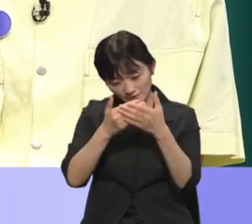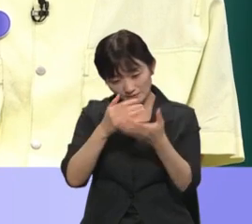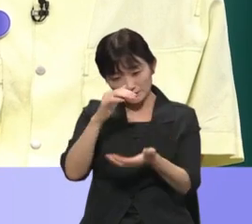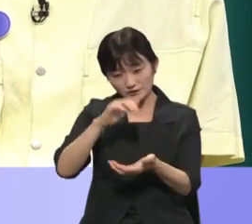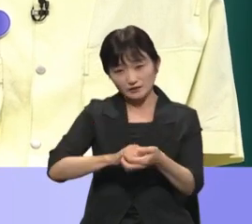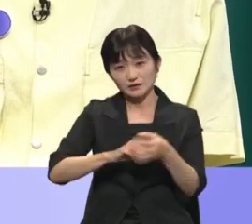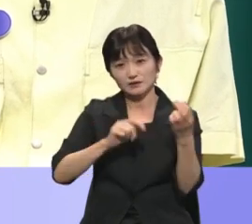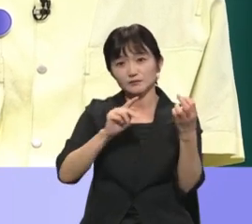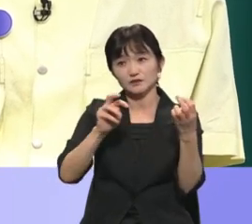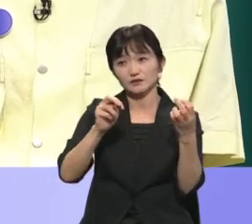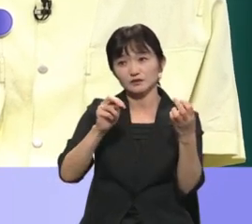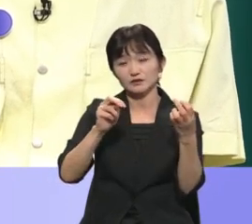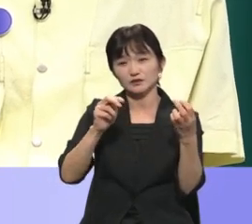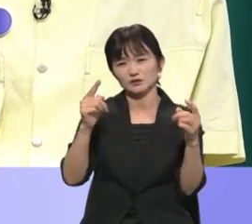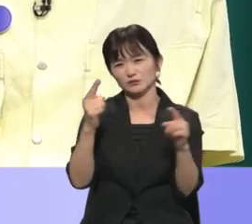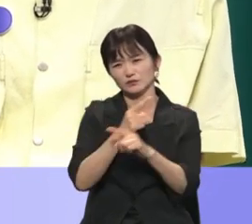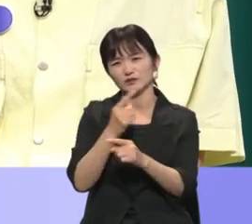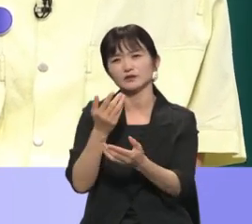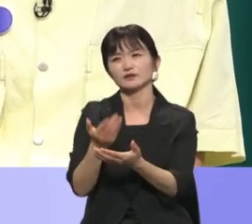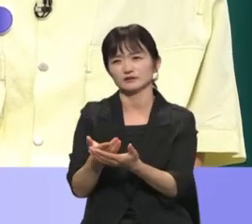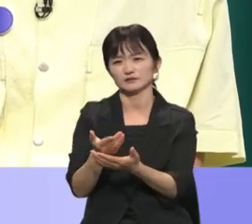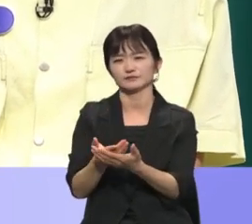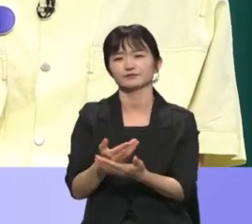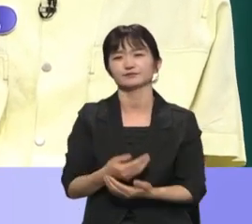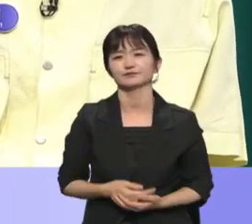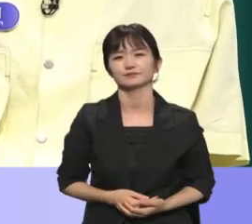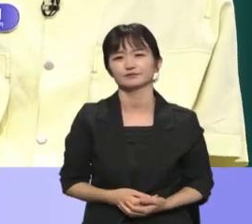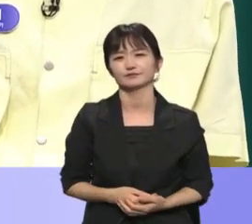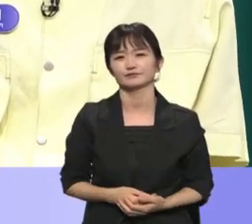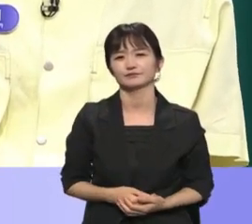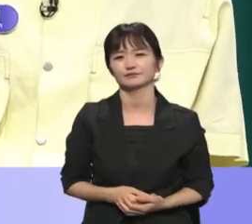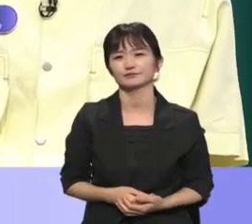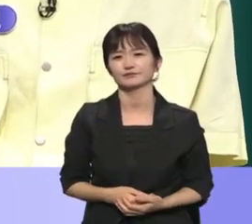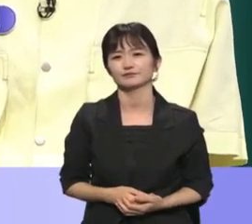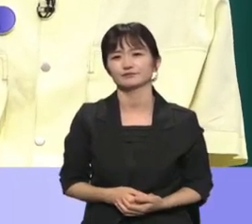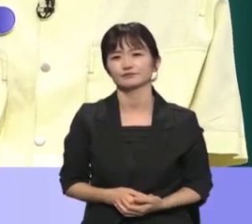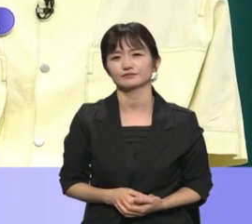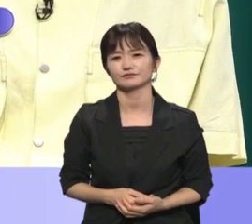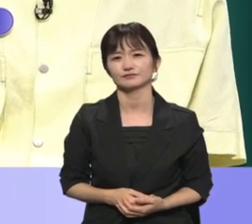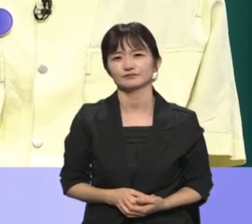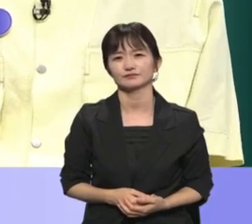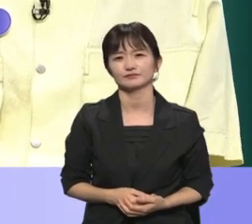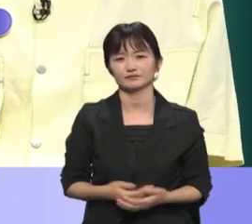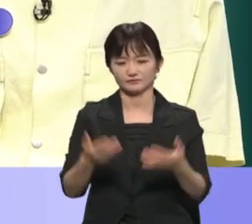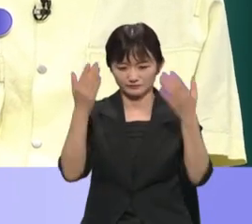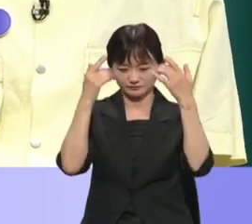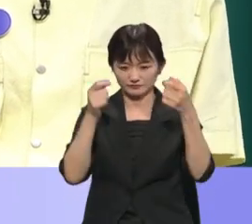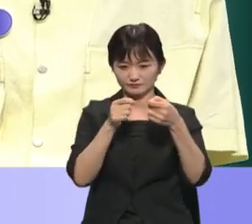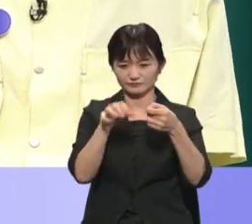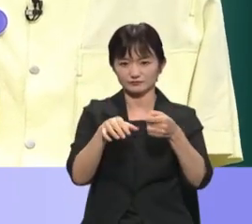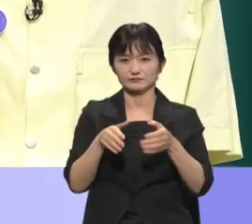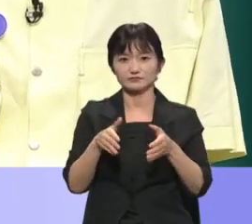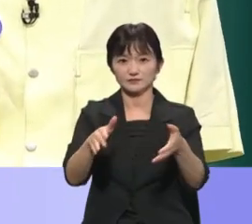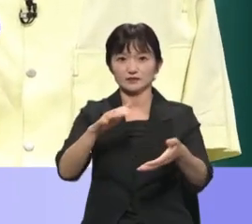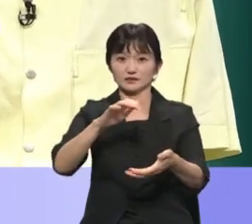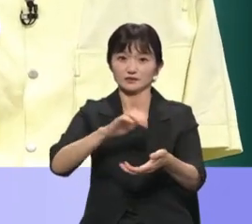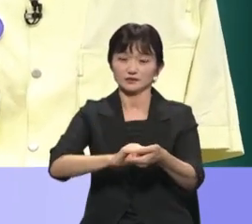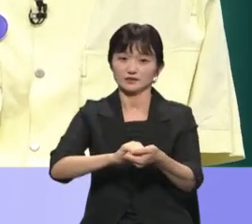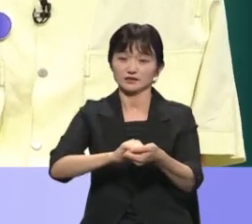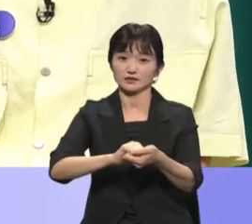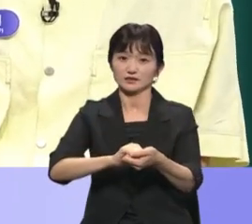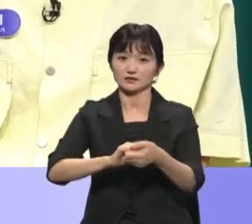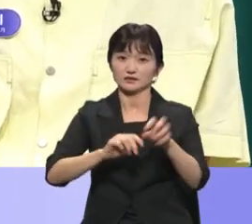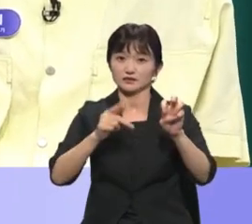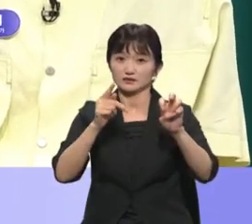이런 얘기도 있기는 있더라고요 그렇습니다 예 그래서 이제 스쿨존 제한속도 완화도 여러 번 나왔던